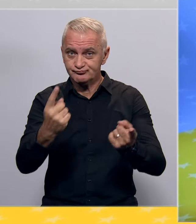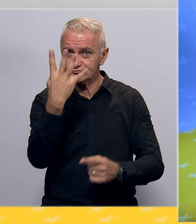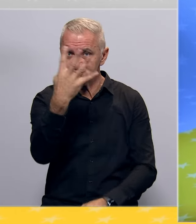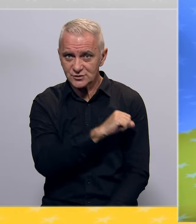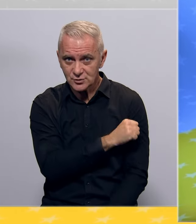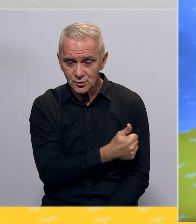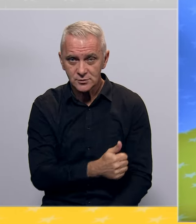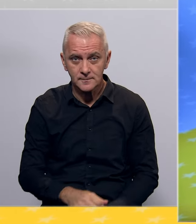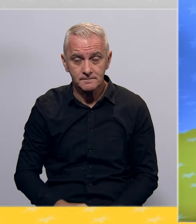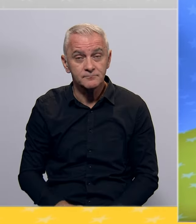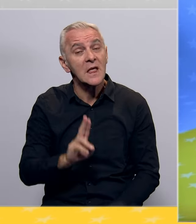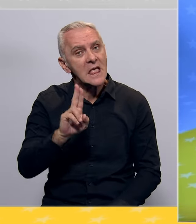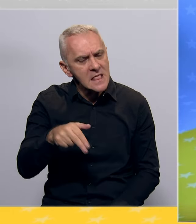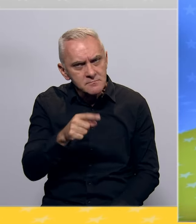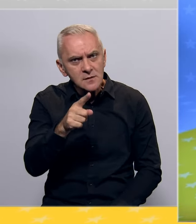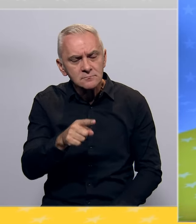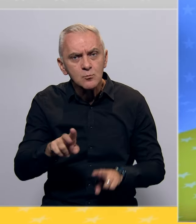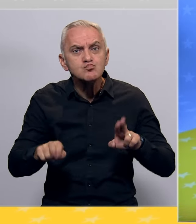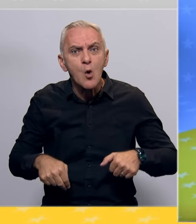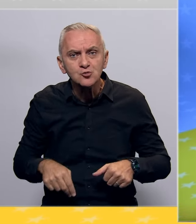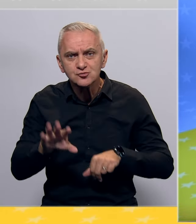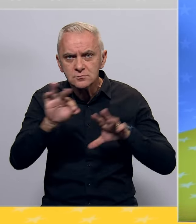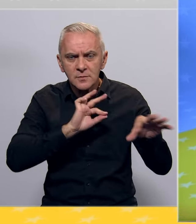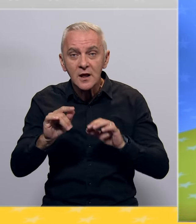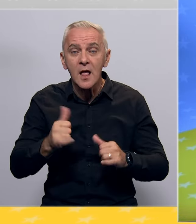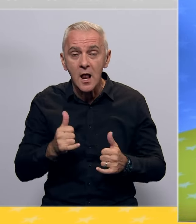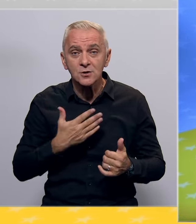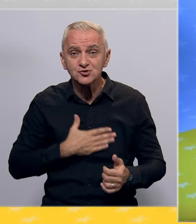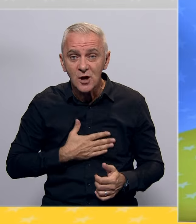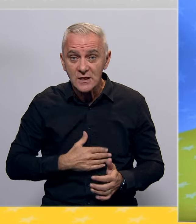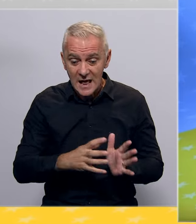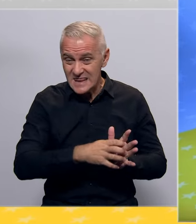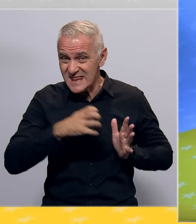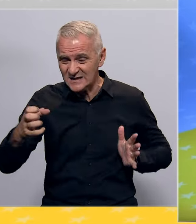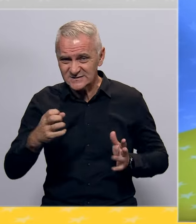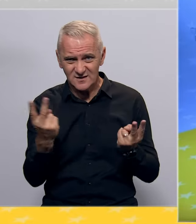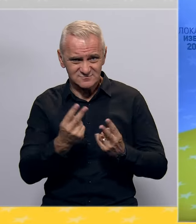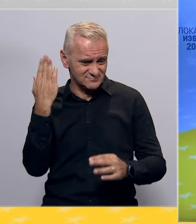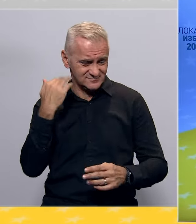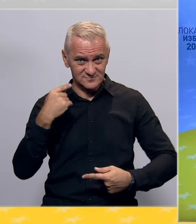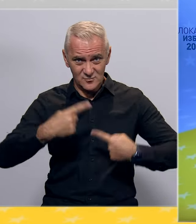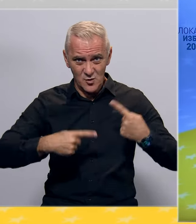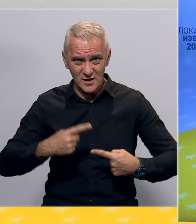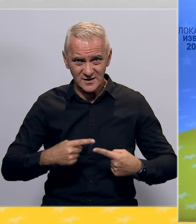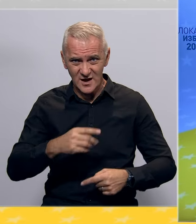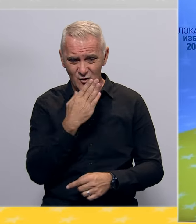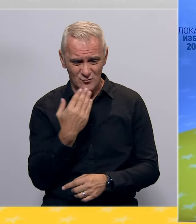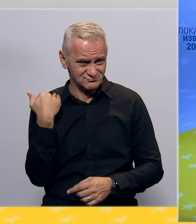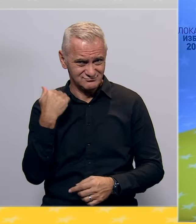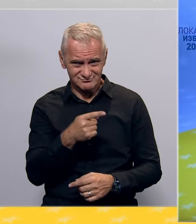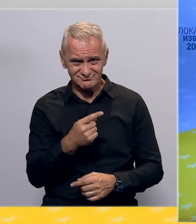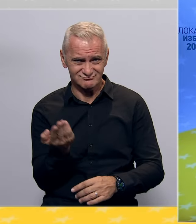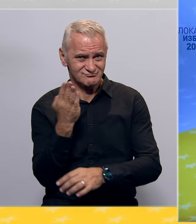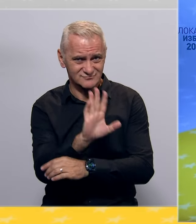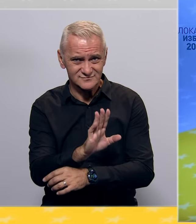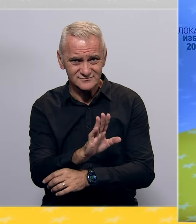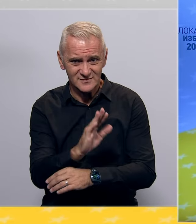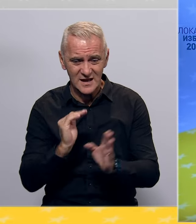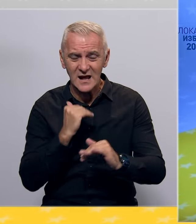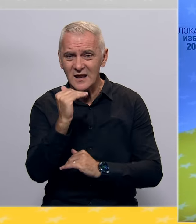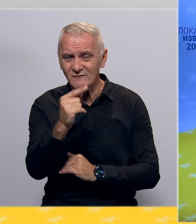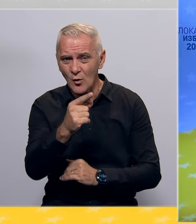4 godine. Imate mogućnost birati želite li nastavak ovakvih politika i ovakvog predstavljanja na razini lokalnih